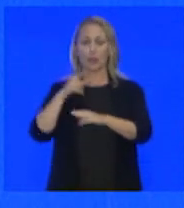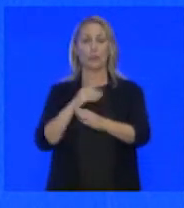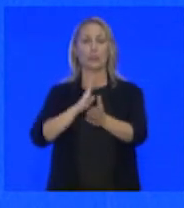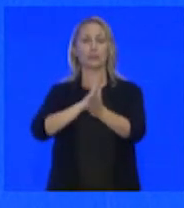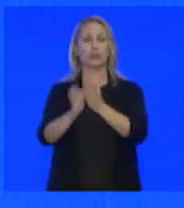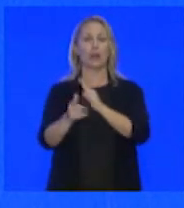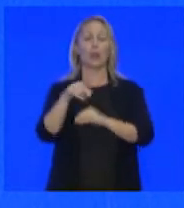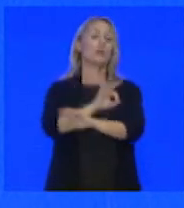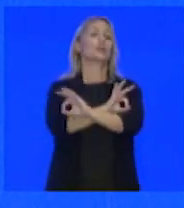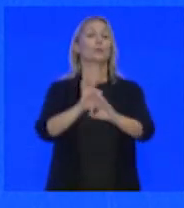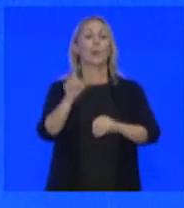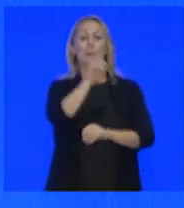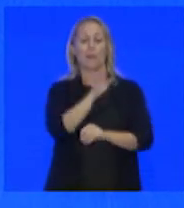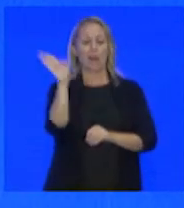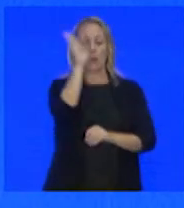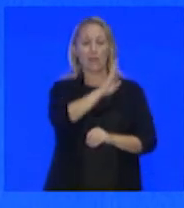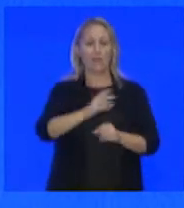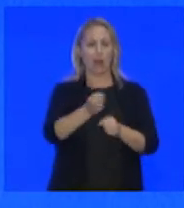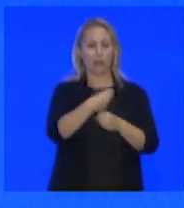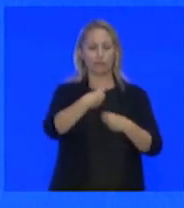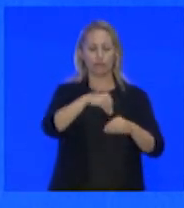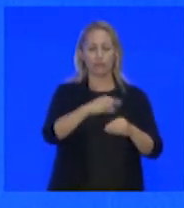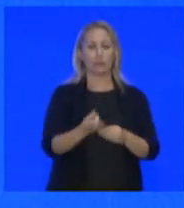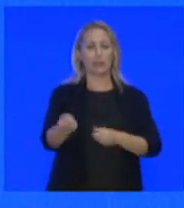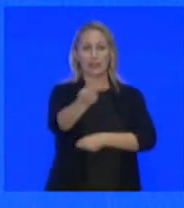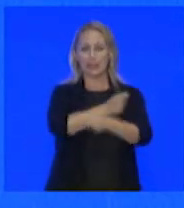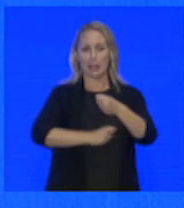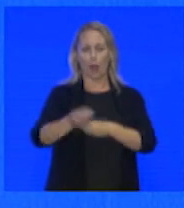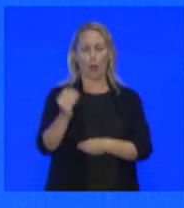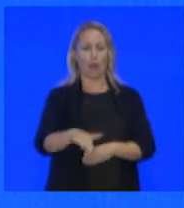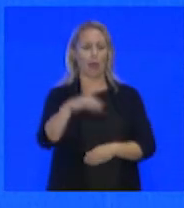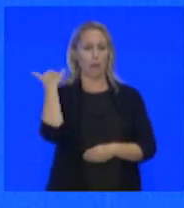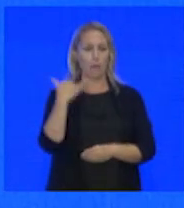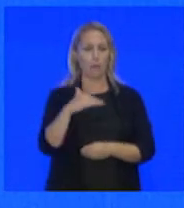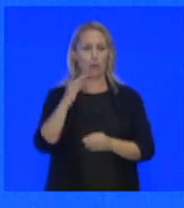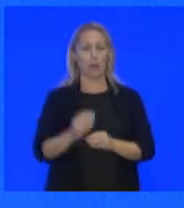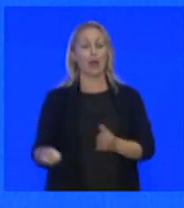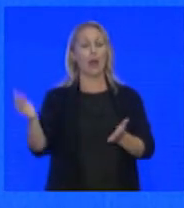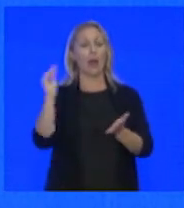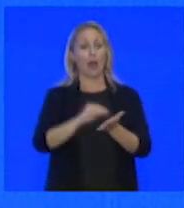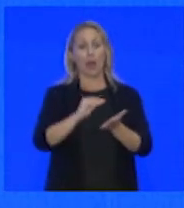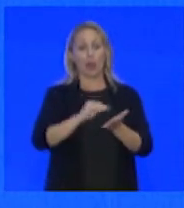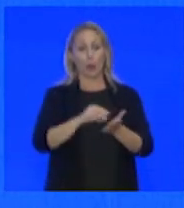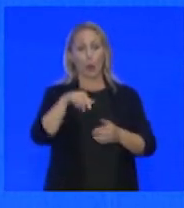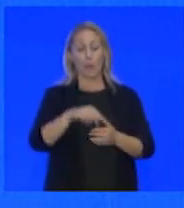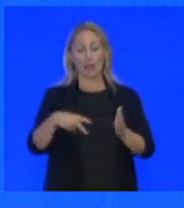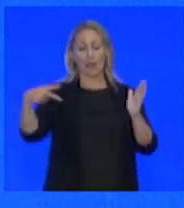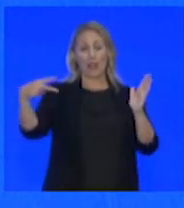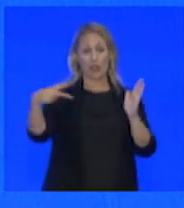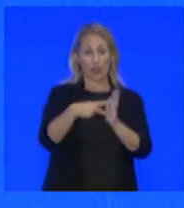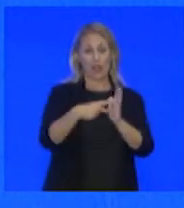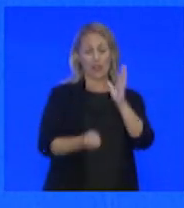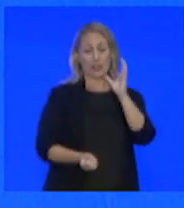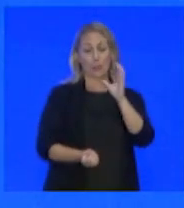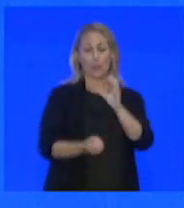της υπερσυνταγογράφησης. Όπως όμως και 2.000 προσλήψεις νοσηλευτών και 2.000 νέων